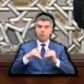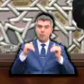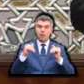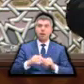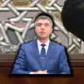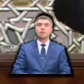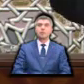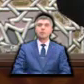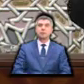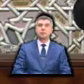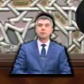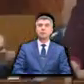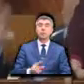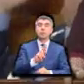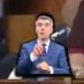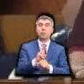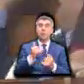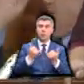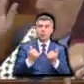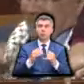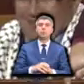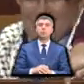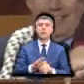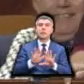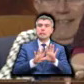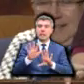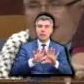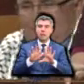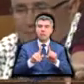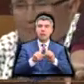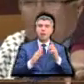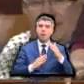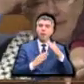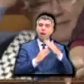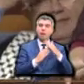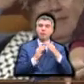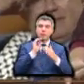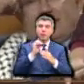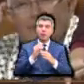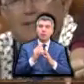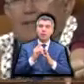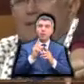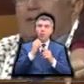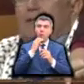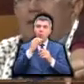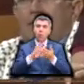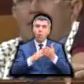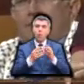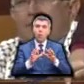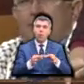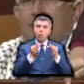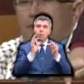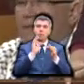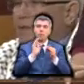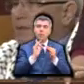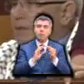سيد الوزير المحترم، نسائلكم سيد الوزير عن التدابير الوقائية والرضعية التي اتخذتها وزارتكم لتفعيل وتنزيل